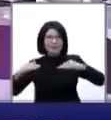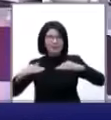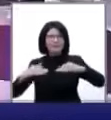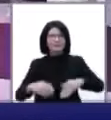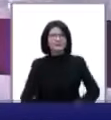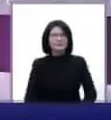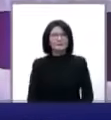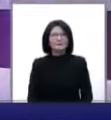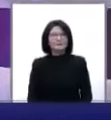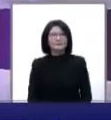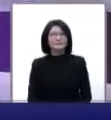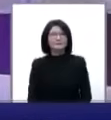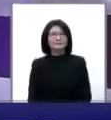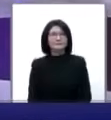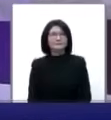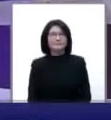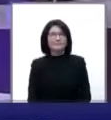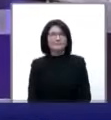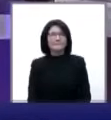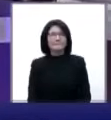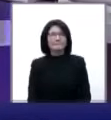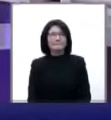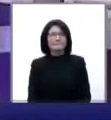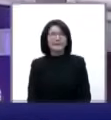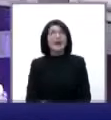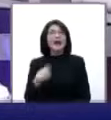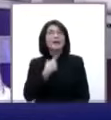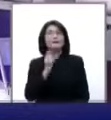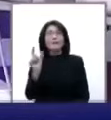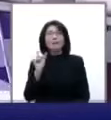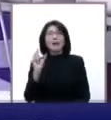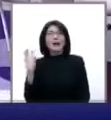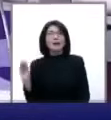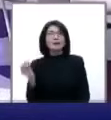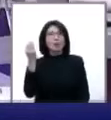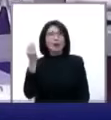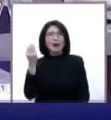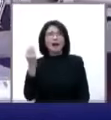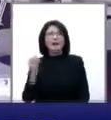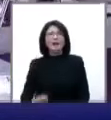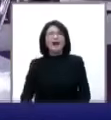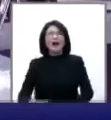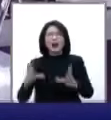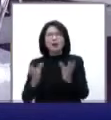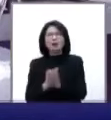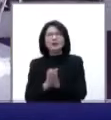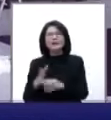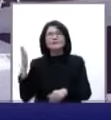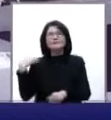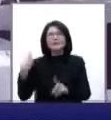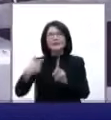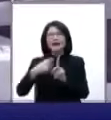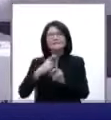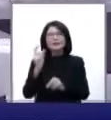ee jawaban Bapak sudah saya terima Tetapi menurut saya ee dengan menjelaskan itu lebih akan mengonter bahwa ee